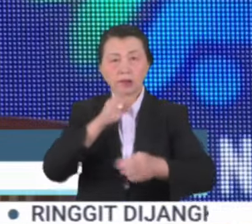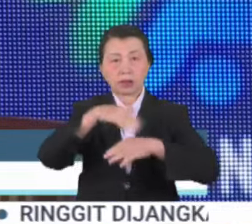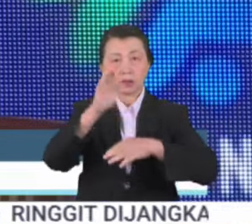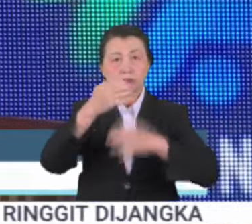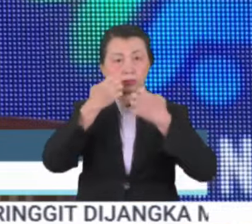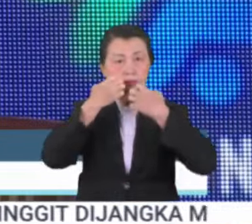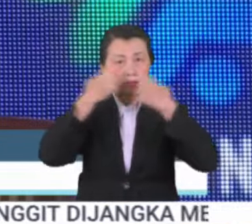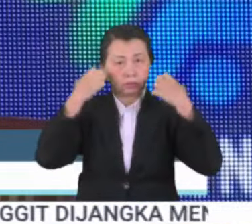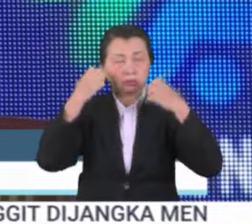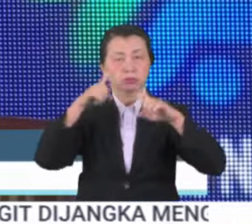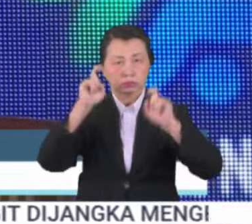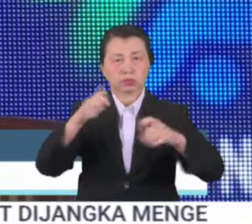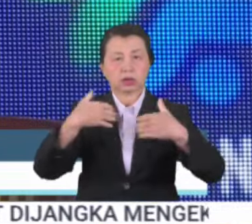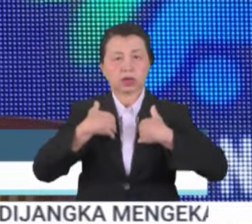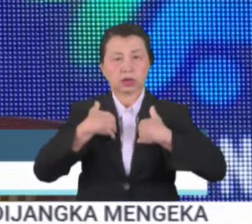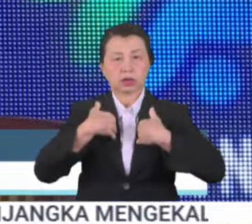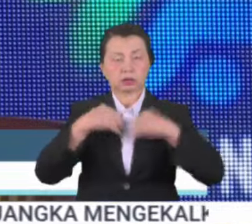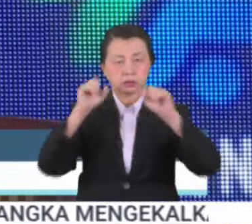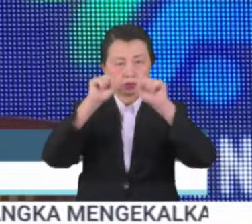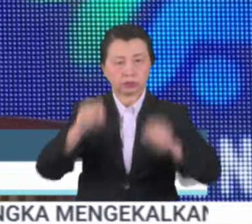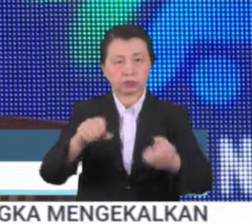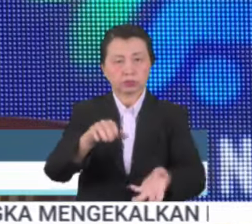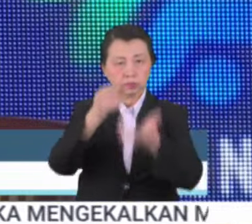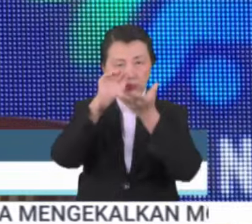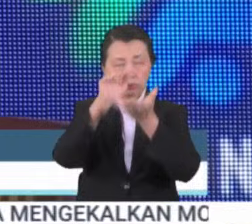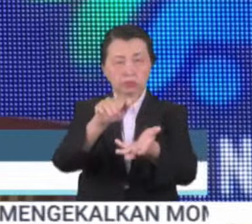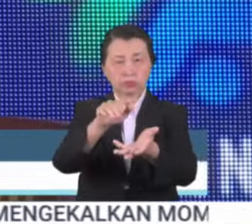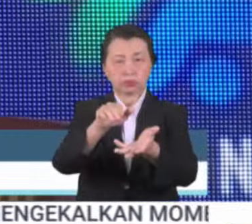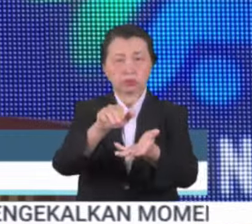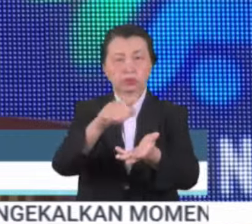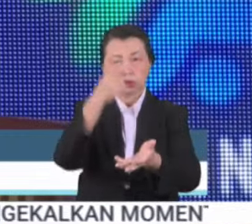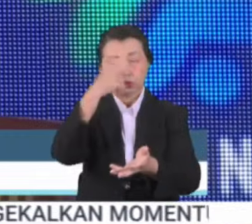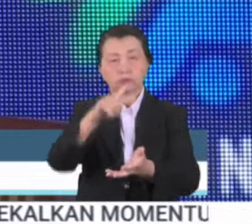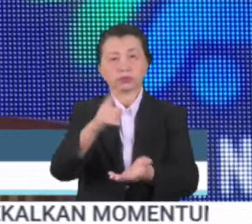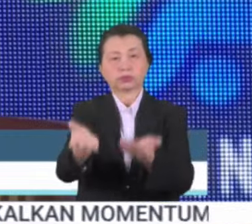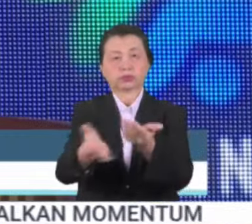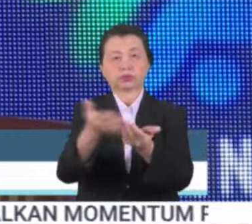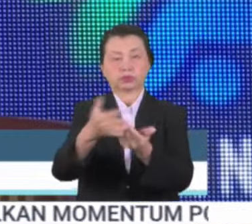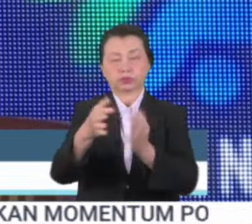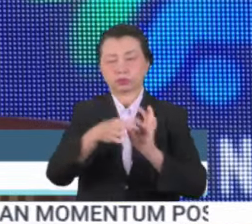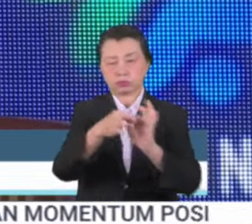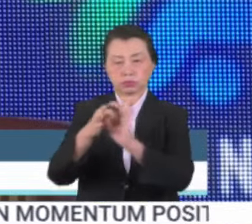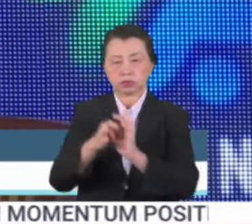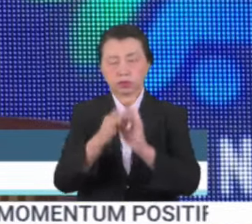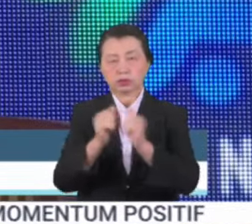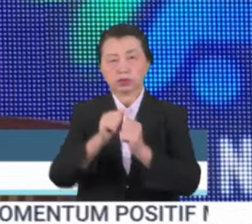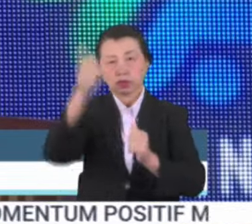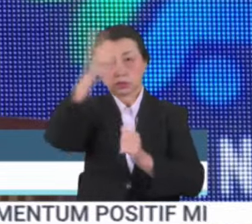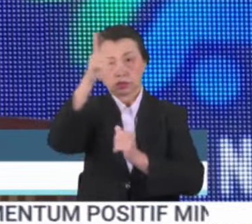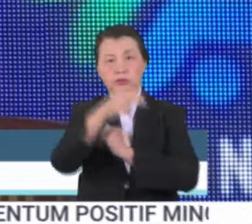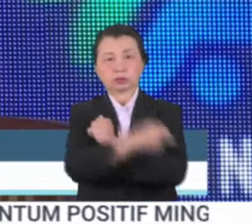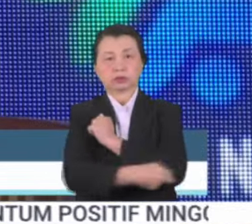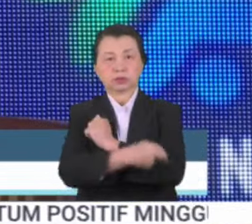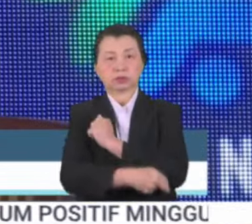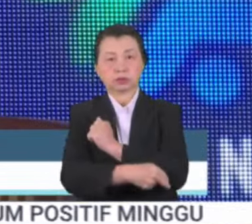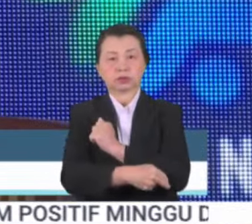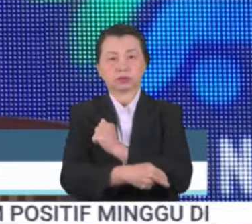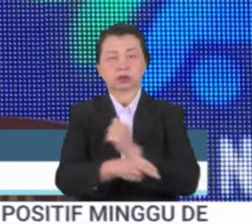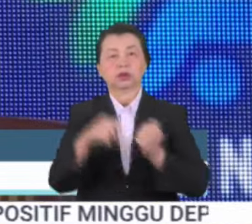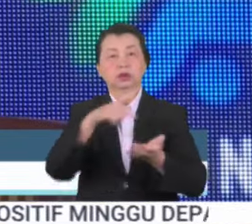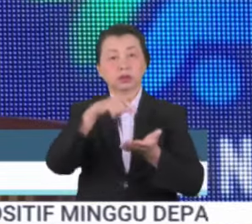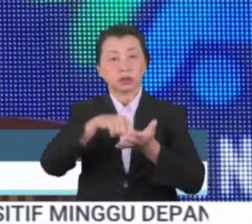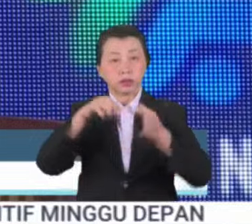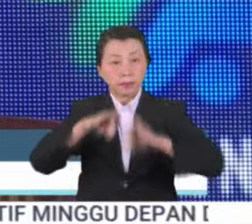cekap memerlukan sistem maklumat berintegrasi bagi memudahkan kerjasama dengan kerajaan negeri. Ini